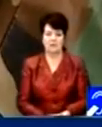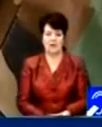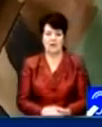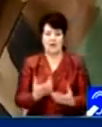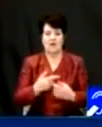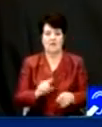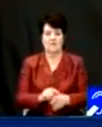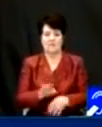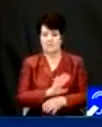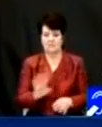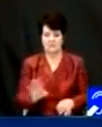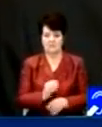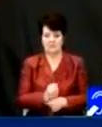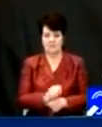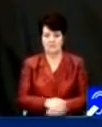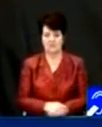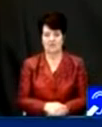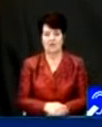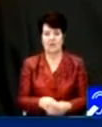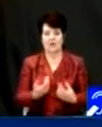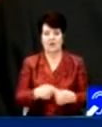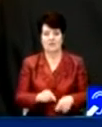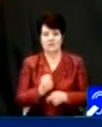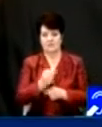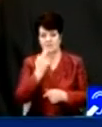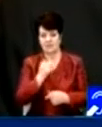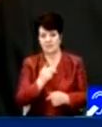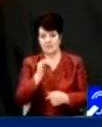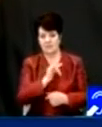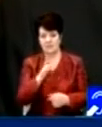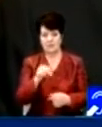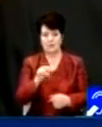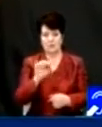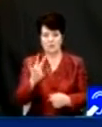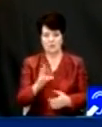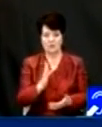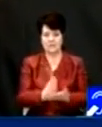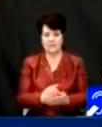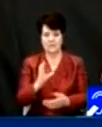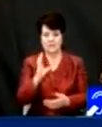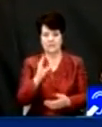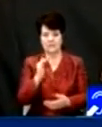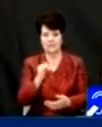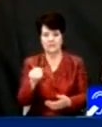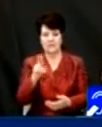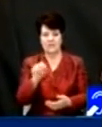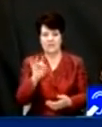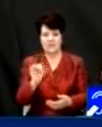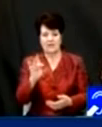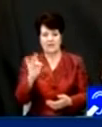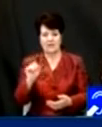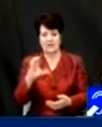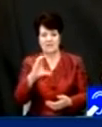se iartă. Ceea ce face acest așa zis președinte Igor Dodon este o sfidare crasă